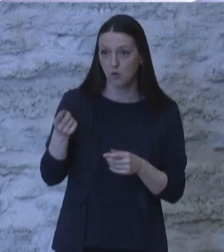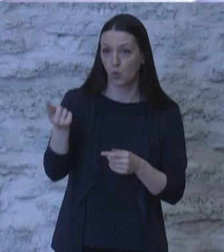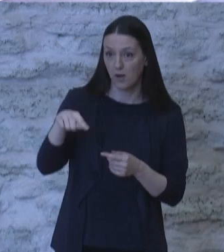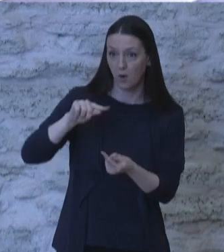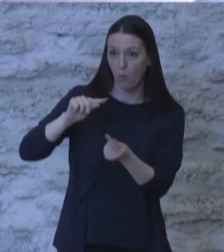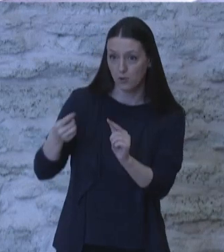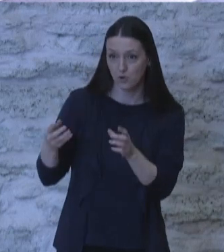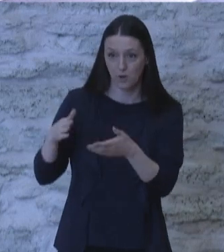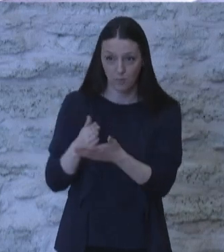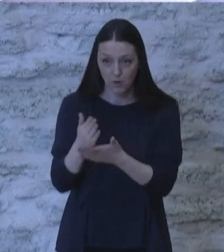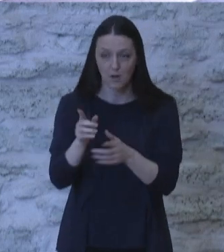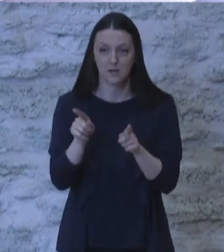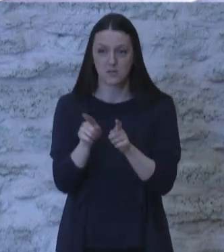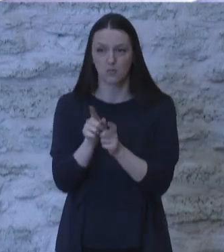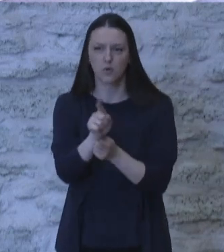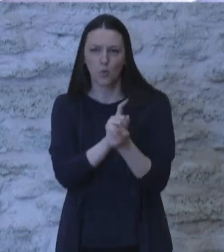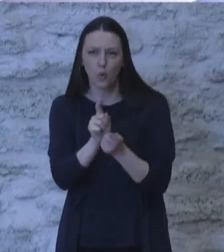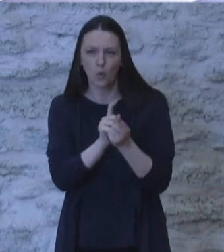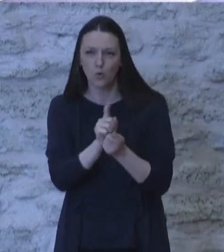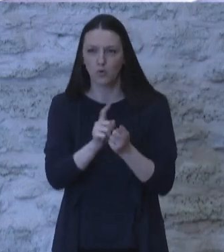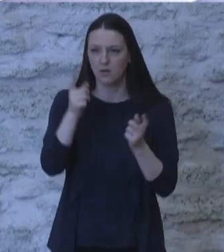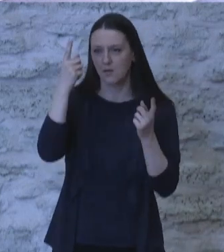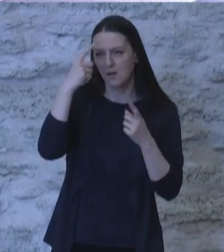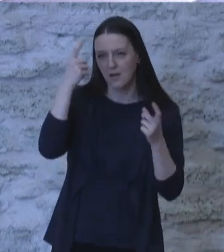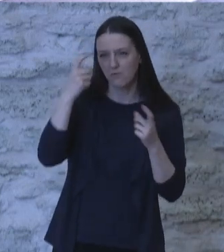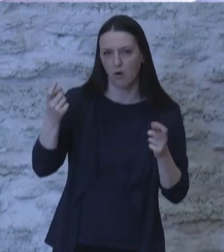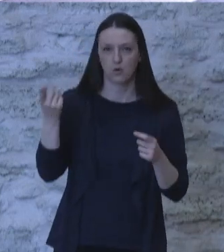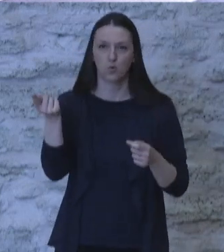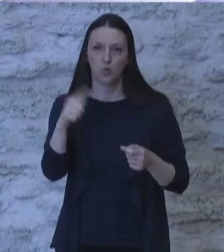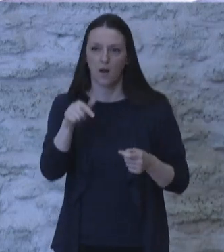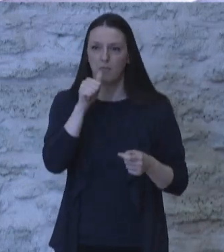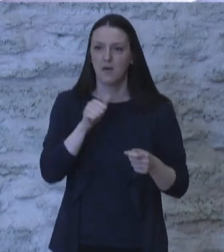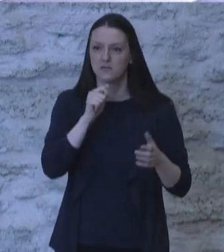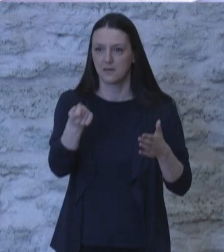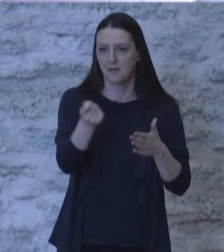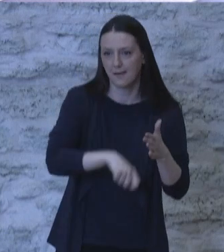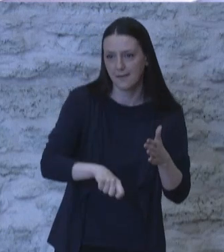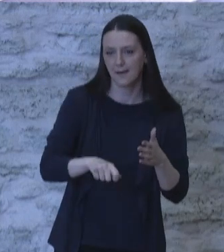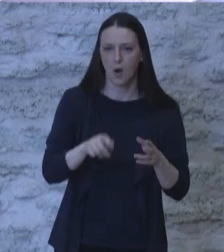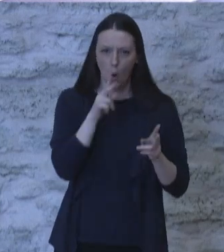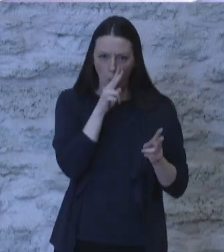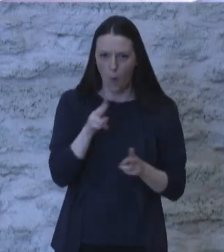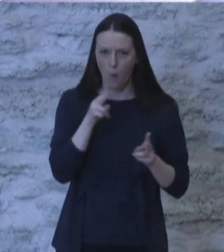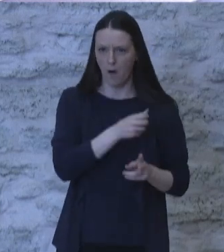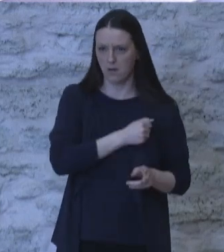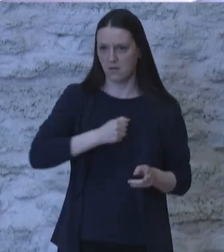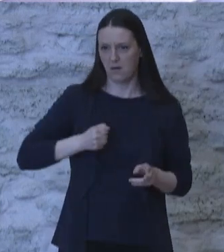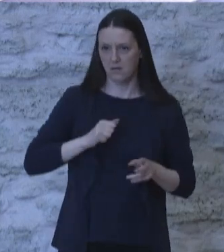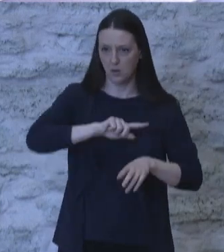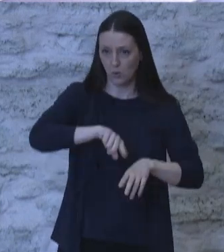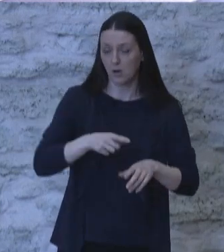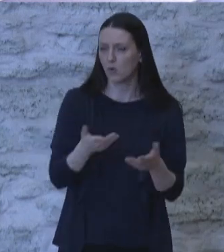nii ka need kuulujutud ja infooperatsioonid Eesti kinni panemisest ja komandanditunni kehtestamisest ja kõik muu pärineb meie opositsiooni